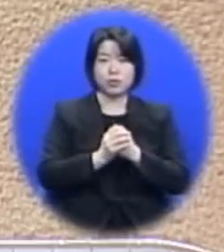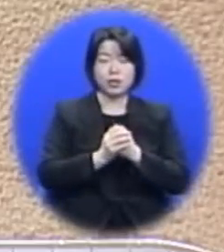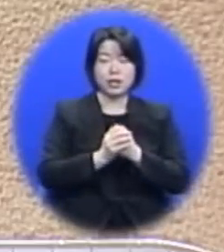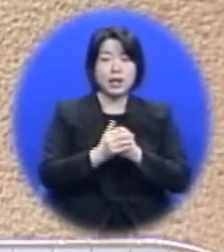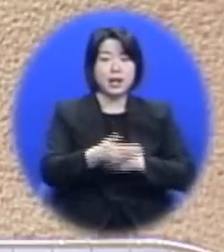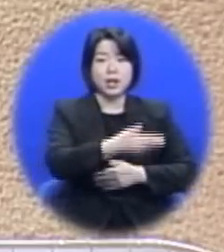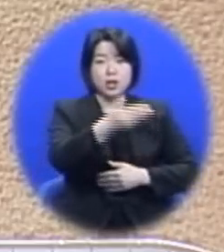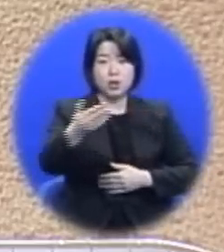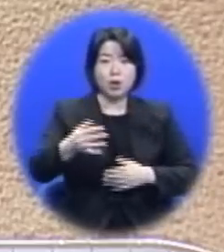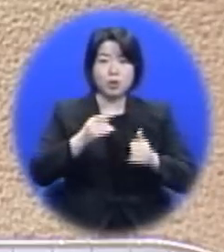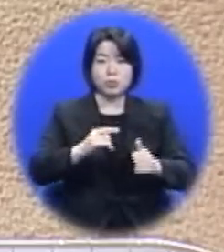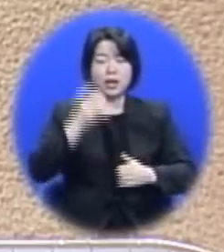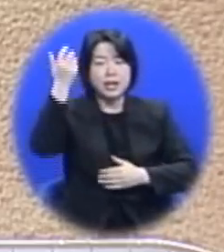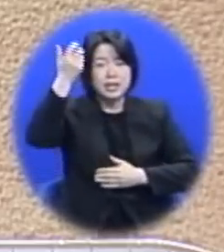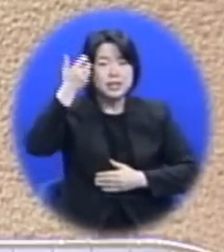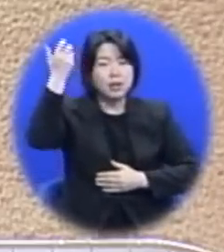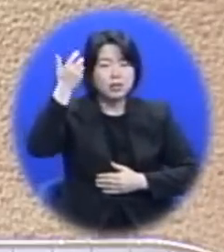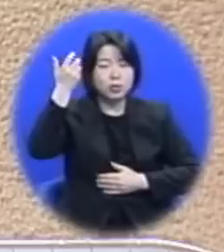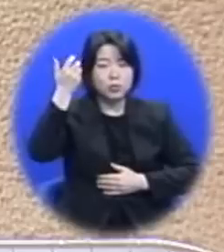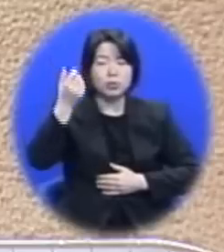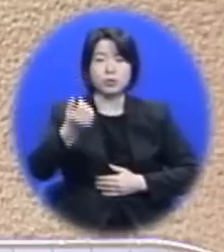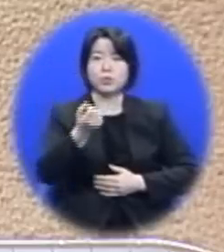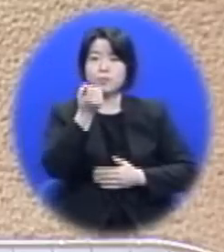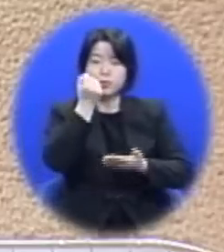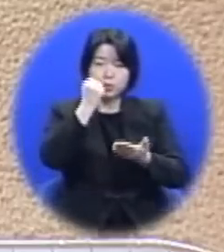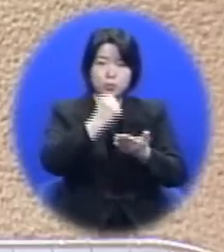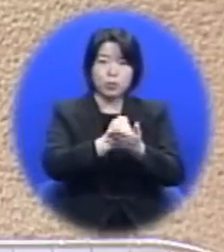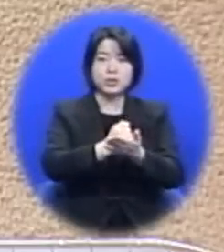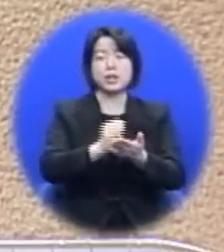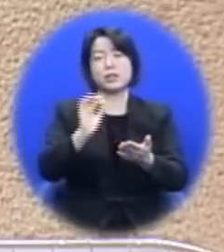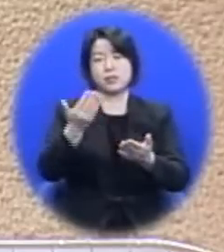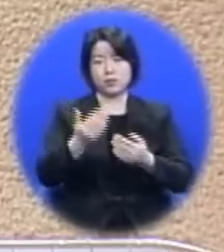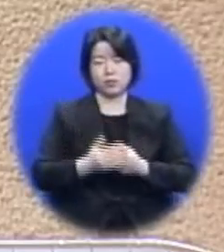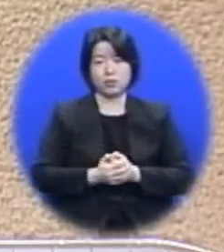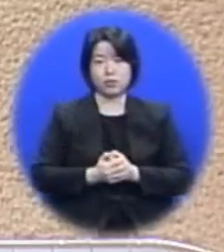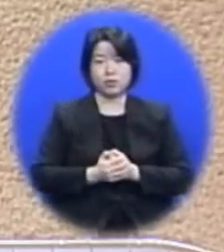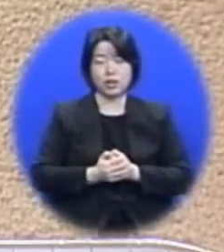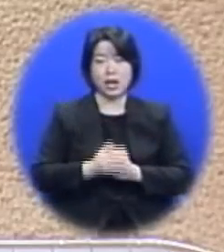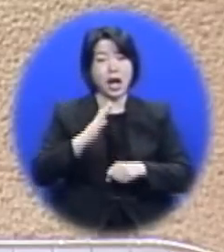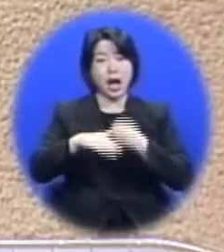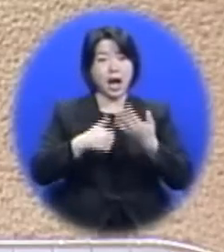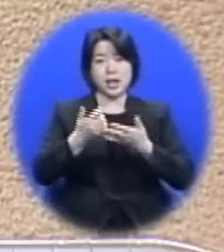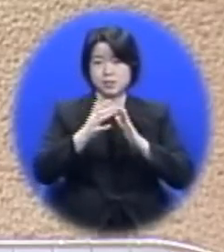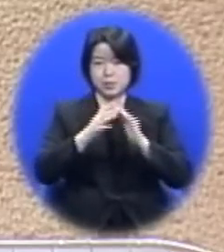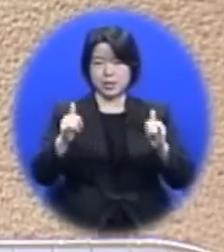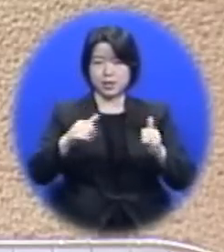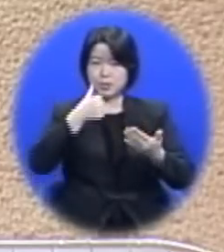여러분에게는 영적으로 도장이 찍힌 것입니다. 하나님의 사람이라.